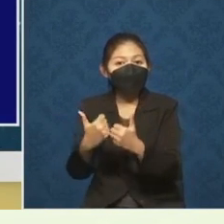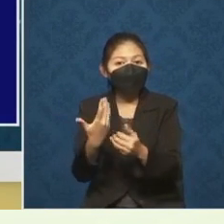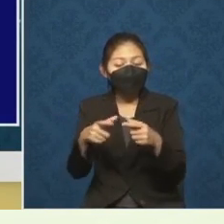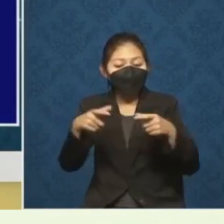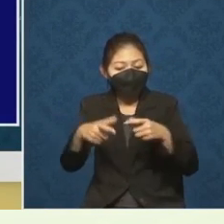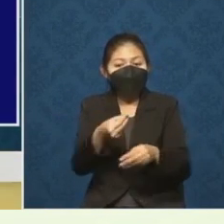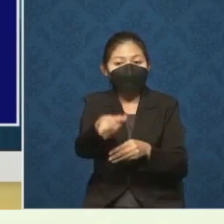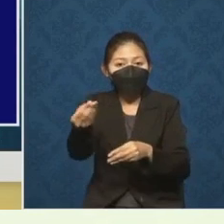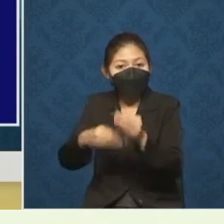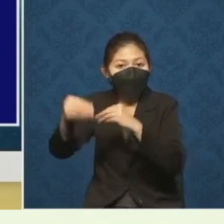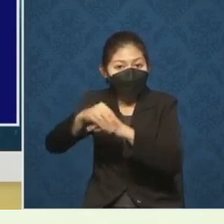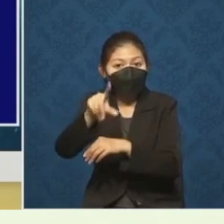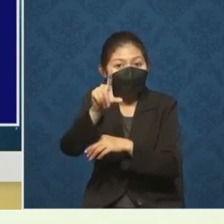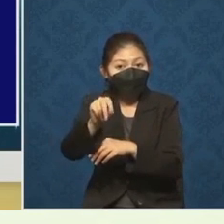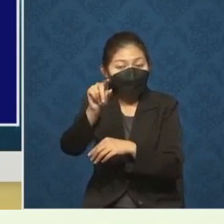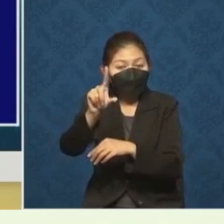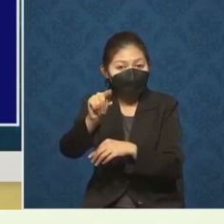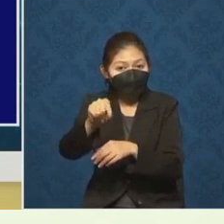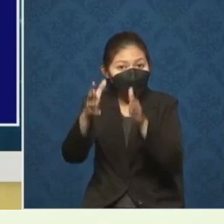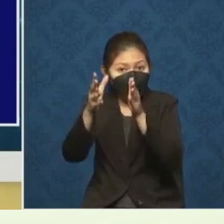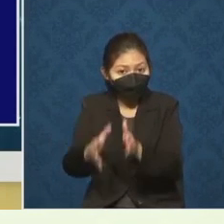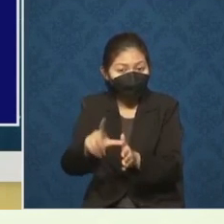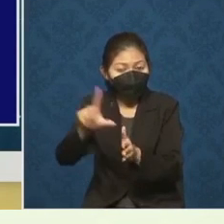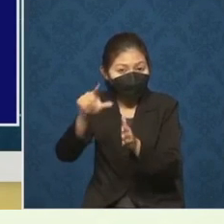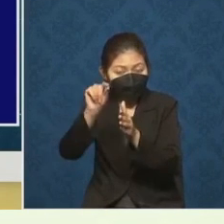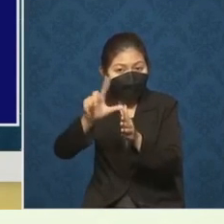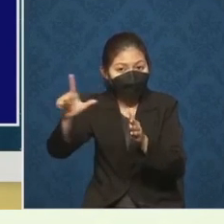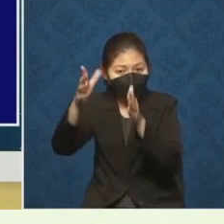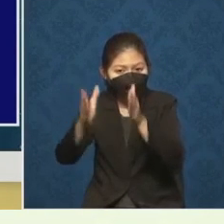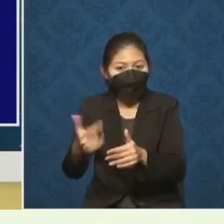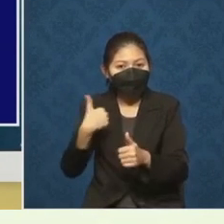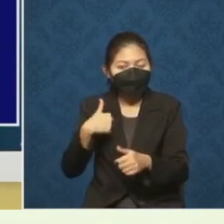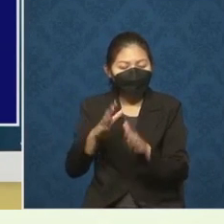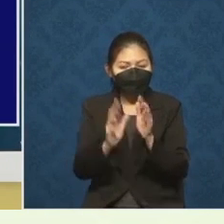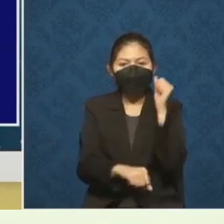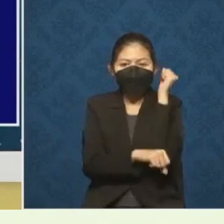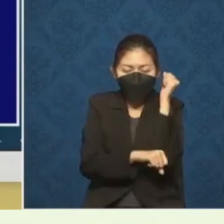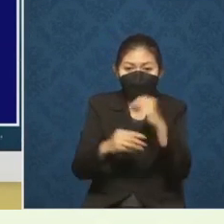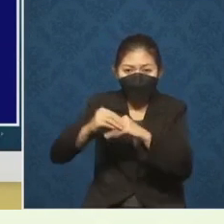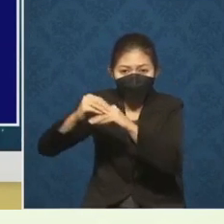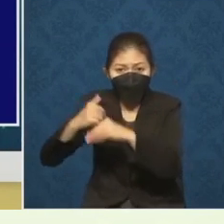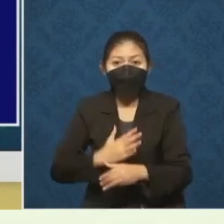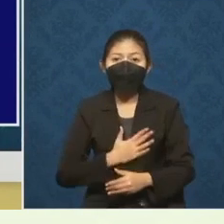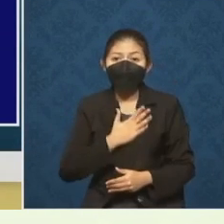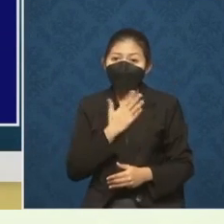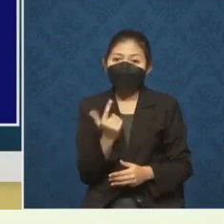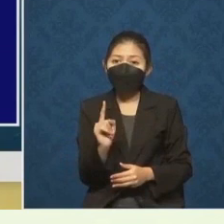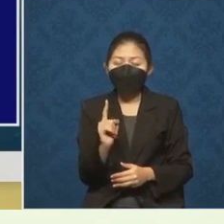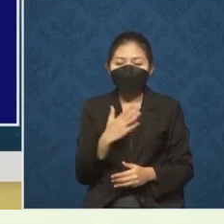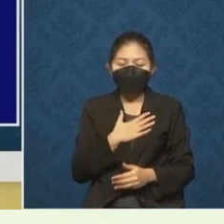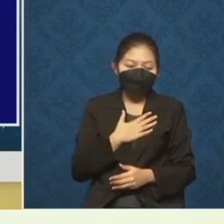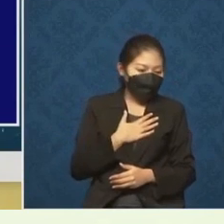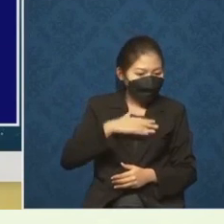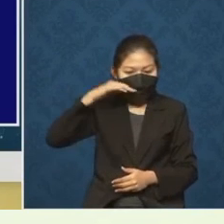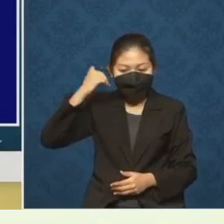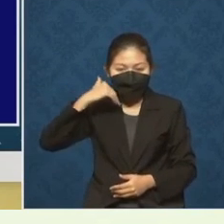เป็น20ล้านคนภูมิใจนะเราครับที่มีคนจนมากขึ้นผมเลยละอายเลยถ้าผมเป็นนายกรัฐม